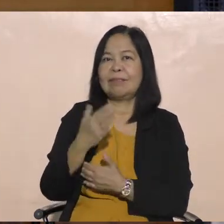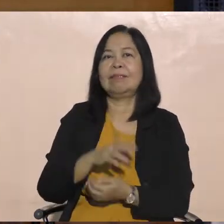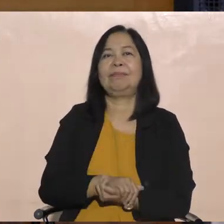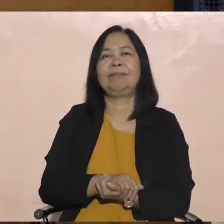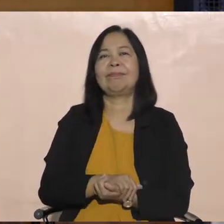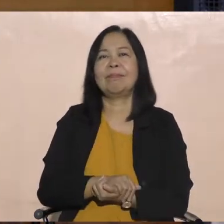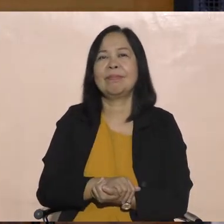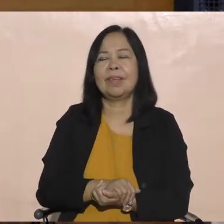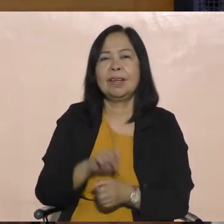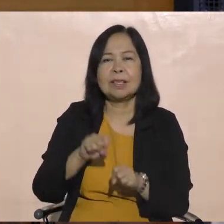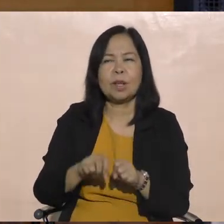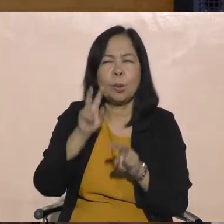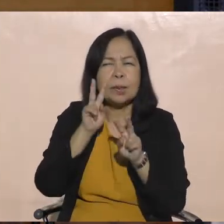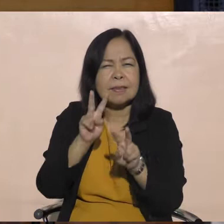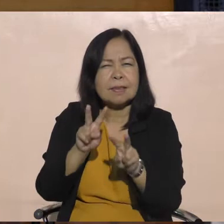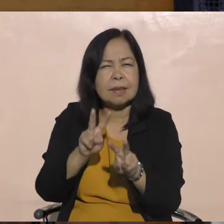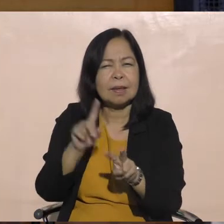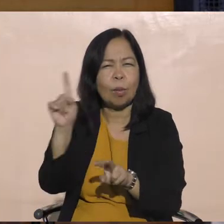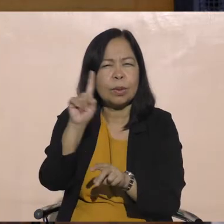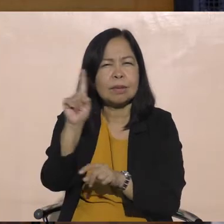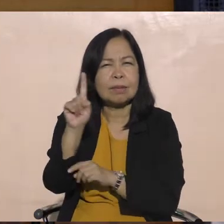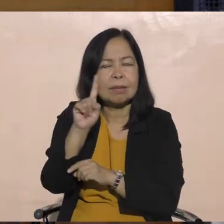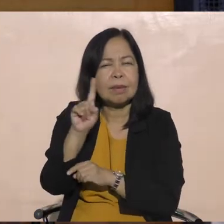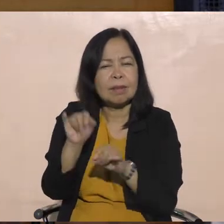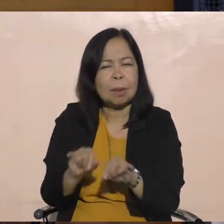mga kaigsunan, unsa di ay ang